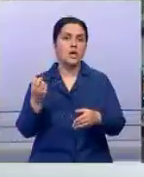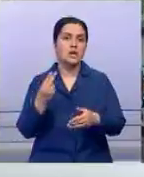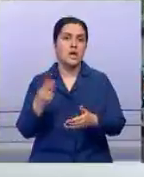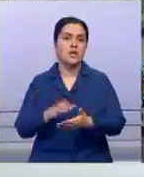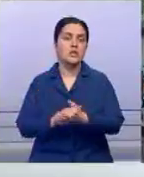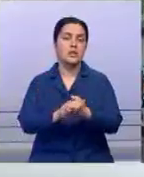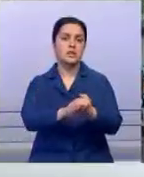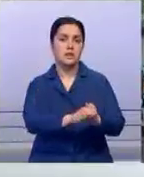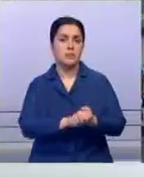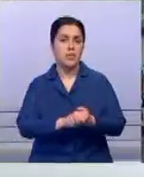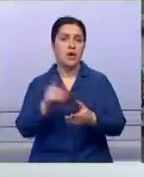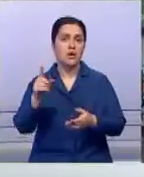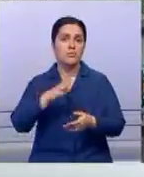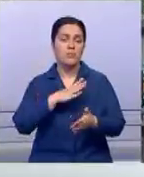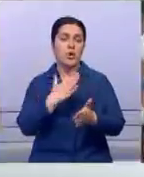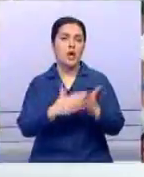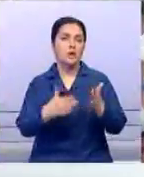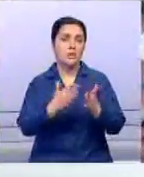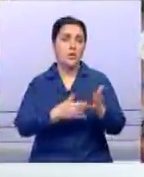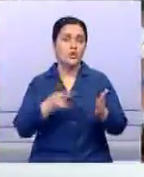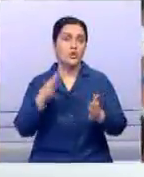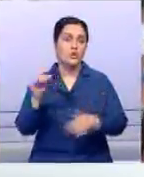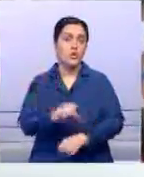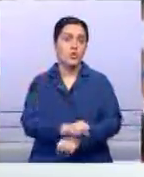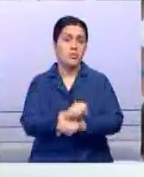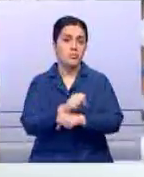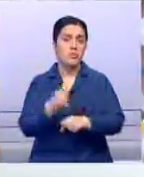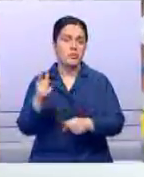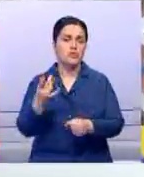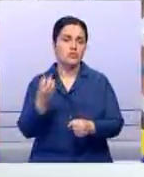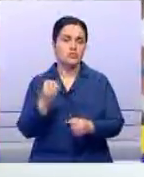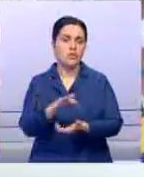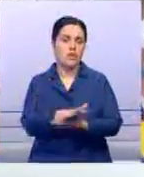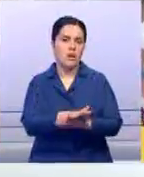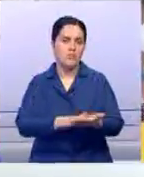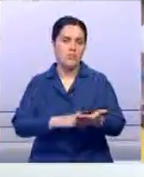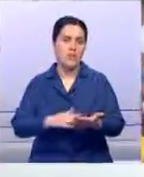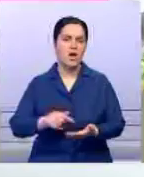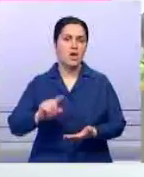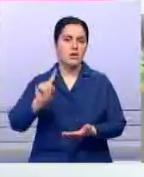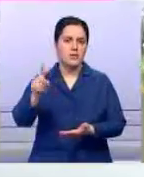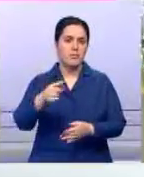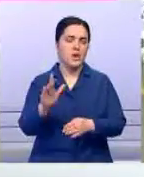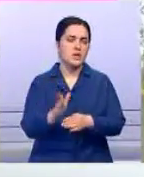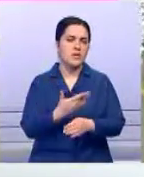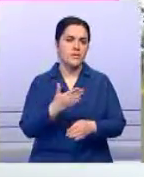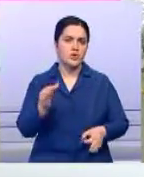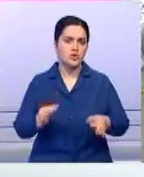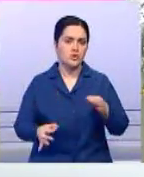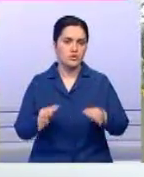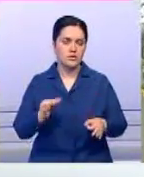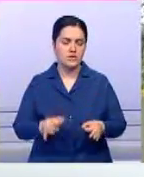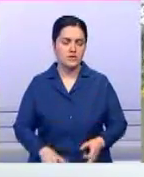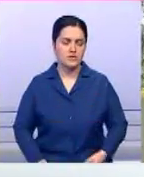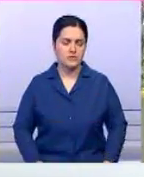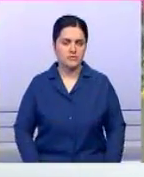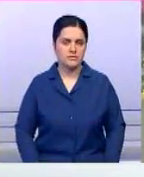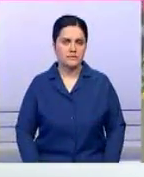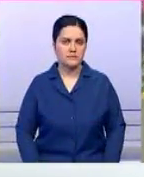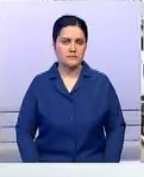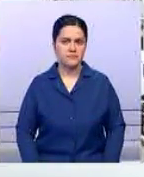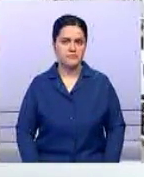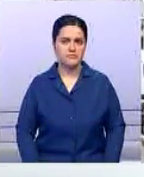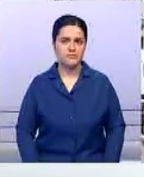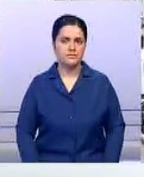Национальной ассамблеи. Впоследствии оно было отменено, но сторонники оппозиции все же вышли на улицы с требованием отставки судей.